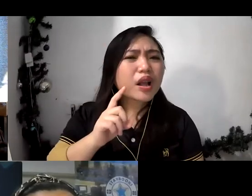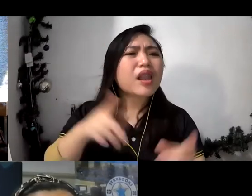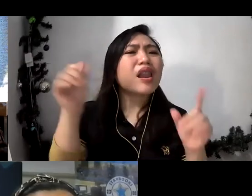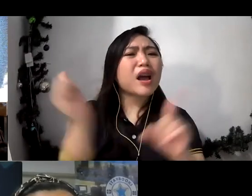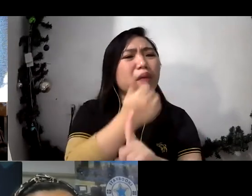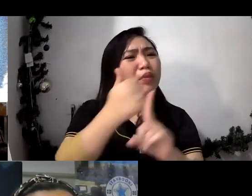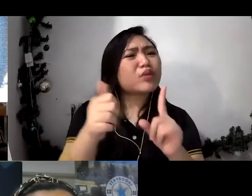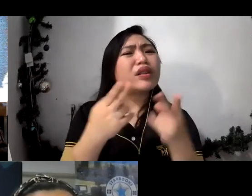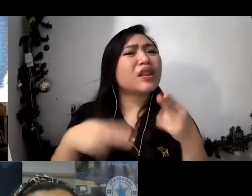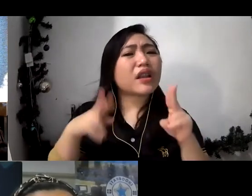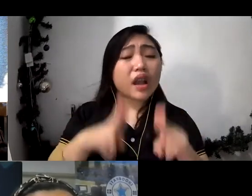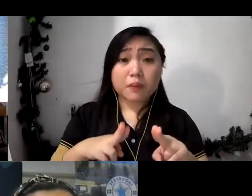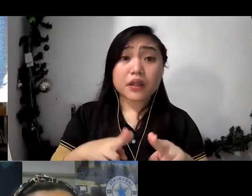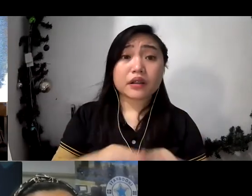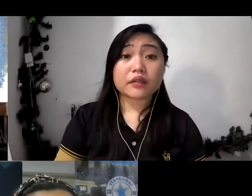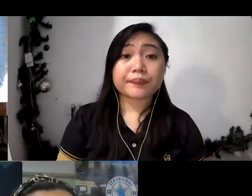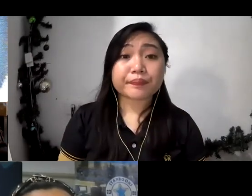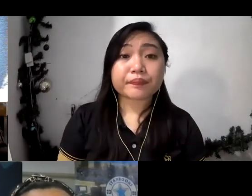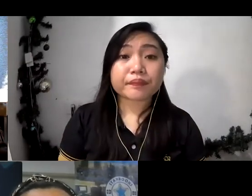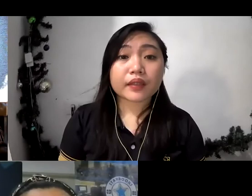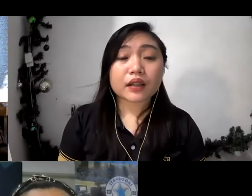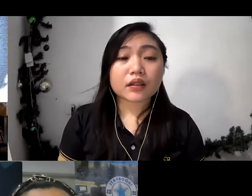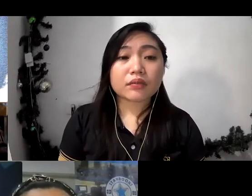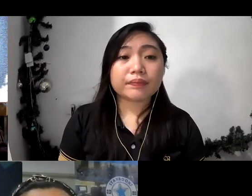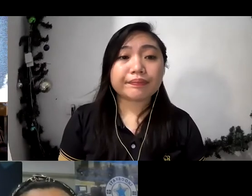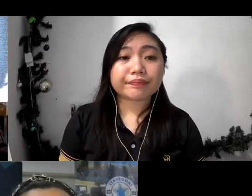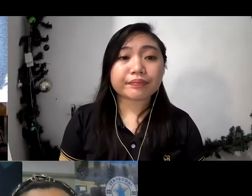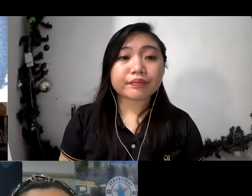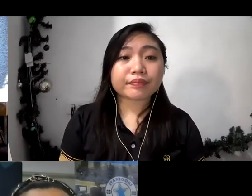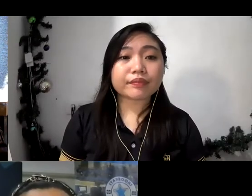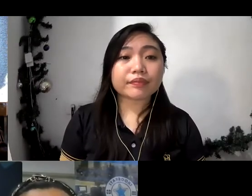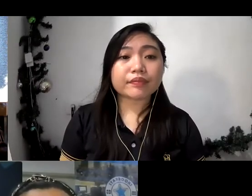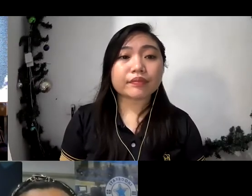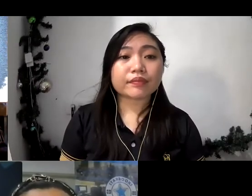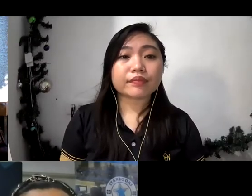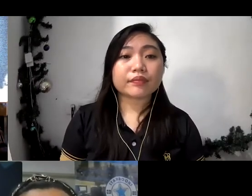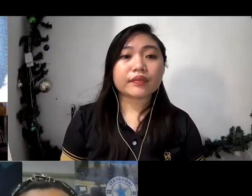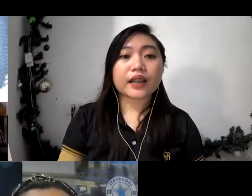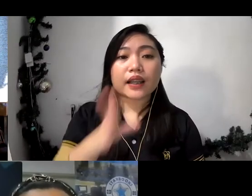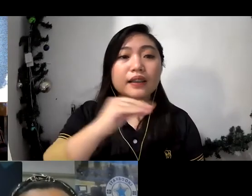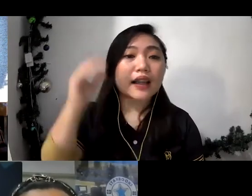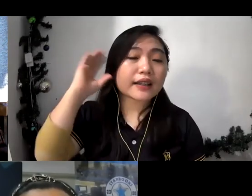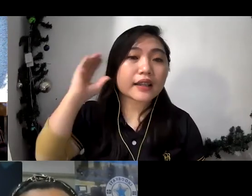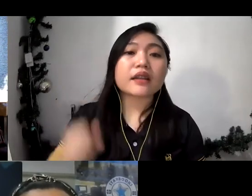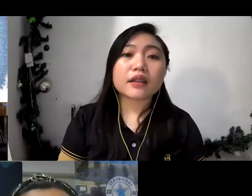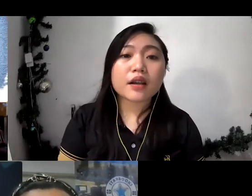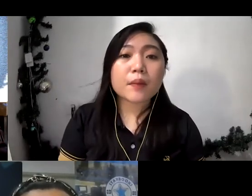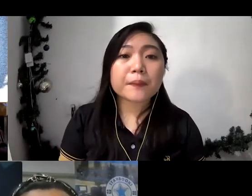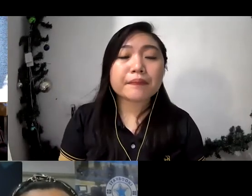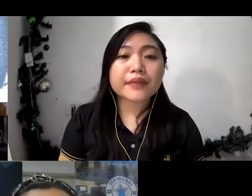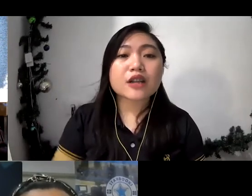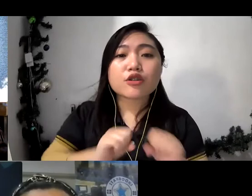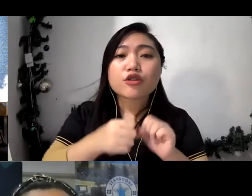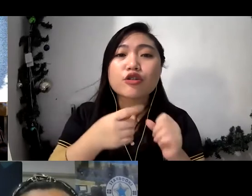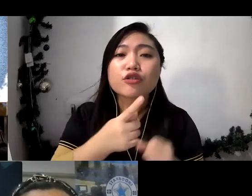na nagaganap, nakikita na madalas din po na nakikita natin yan at naririnig, no, so those are